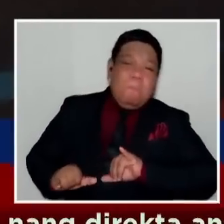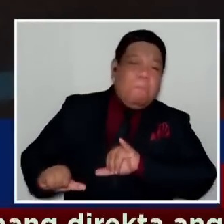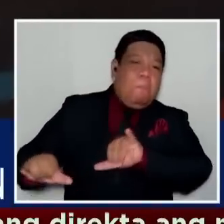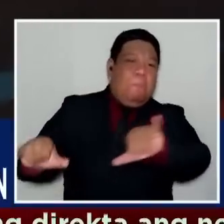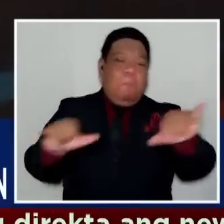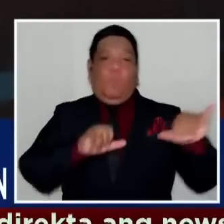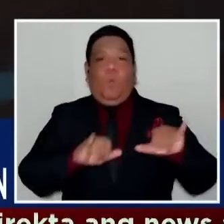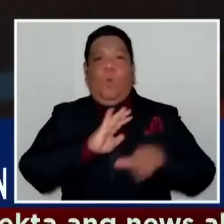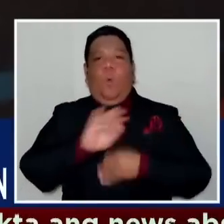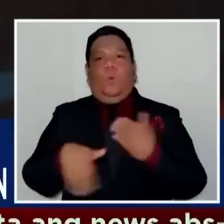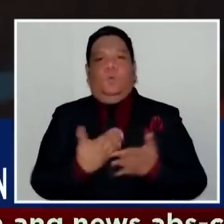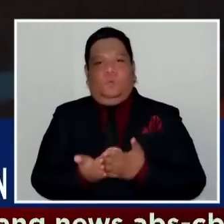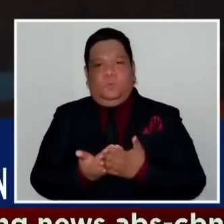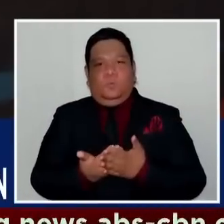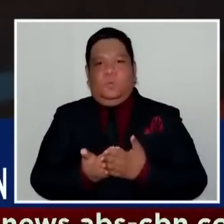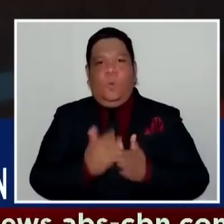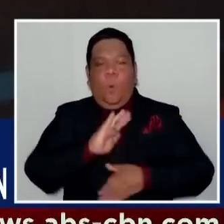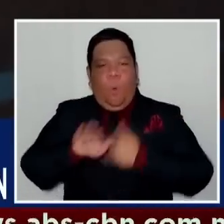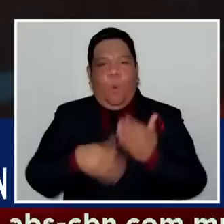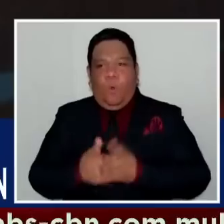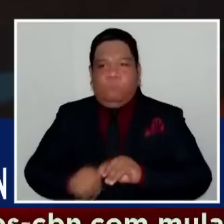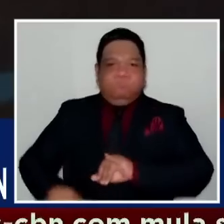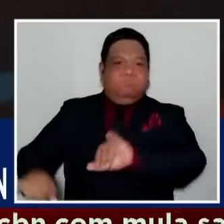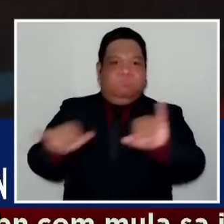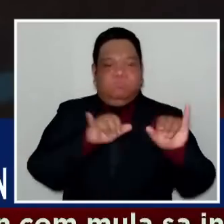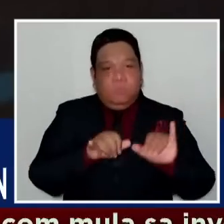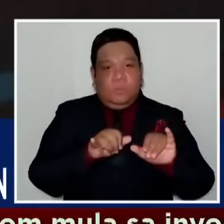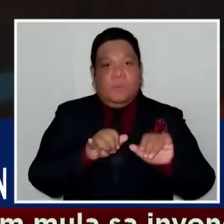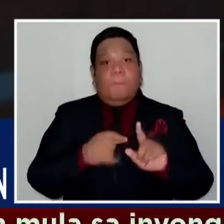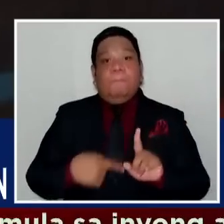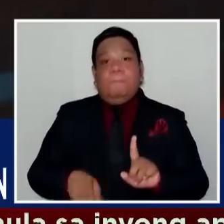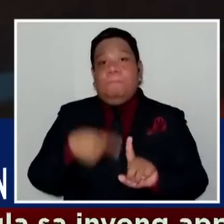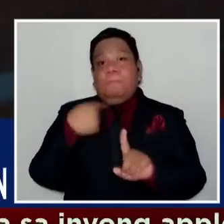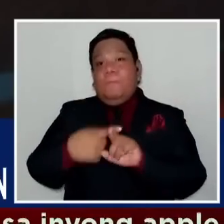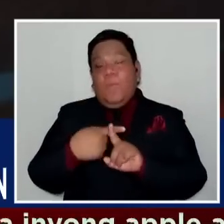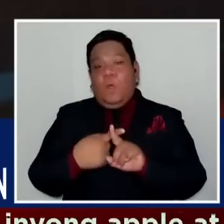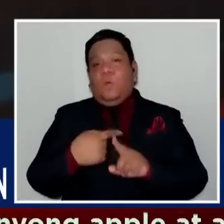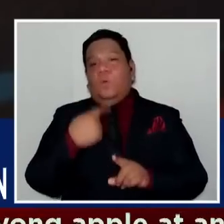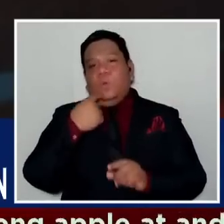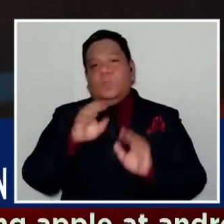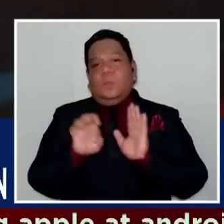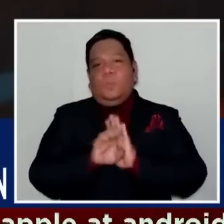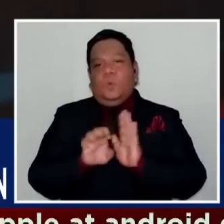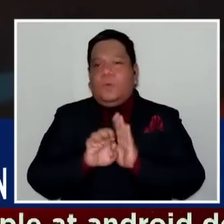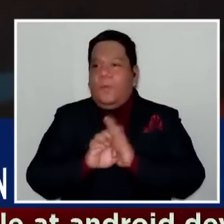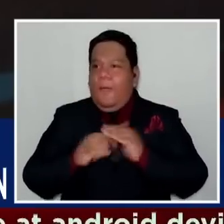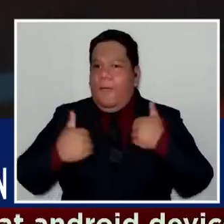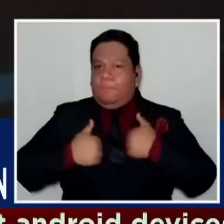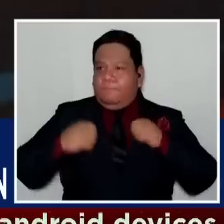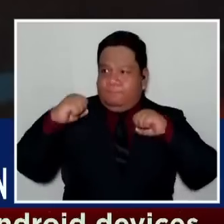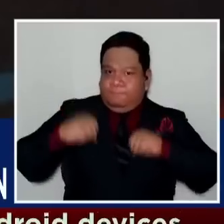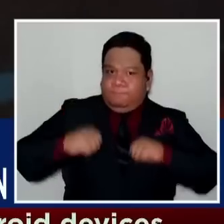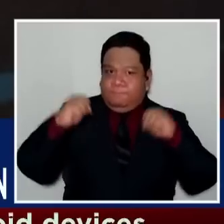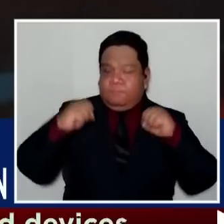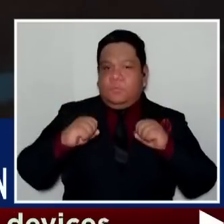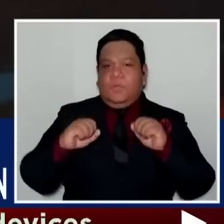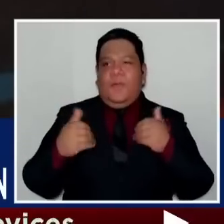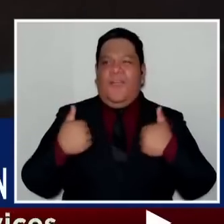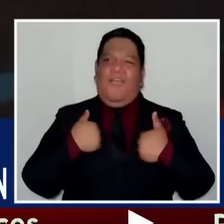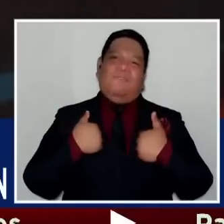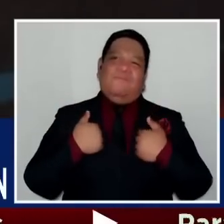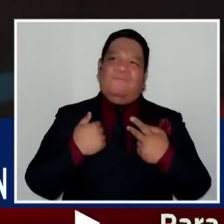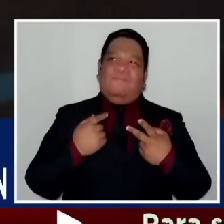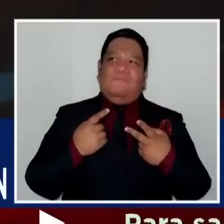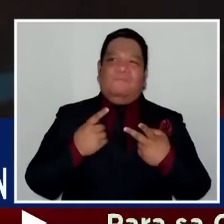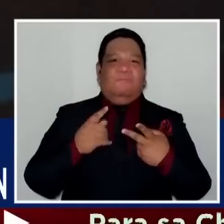di ba? Wala. At tatamaan din yan yung mga CBA na existing na mayroong anniversary increases, no? So there